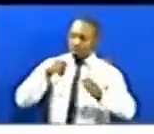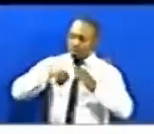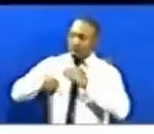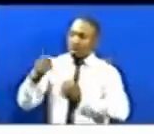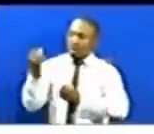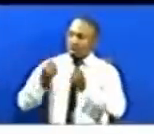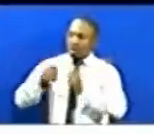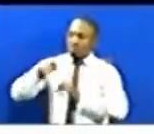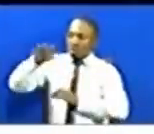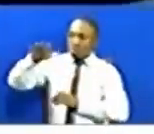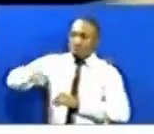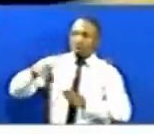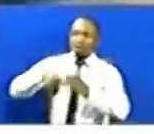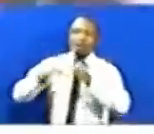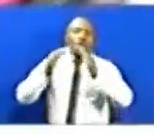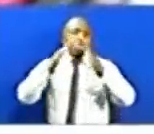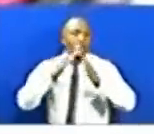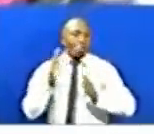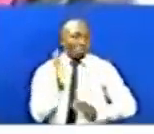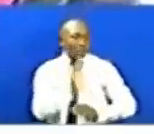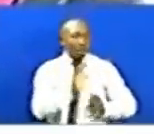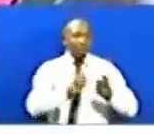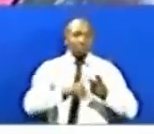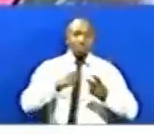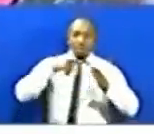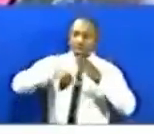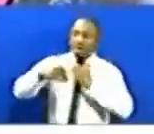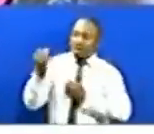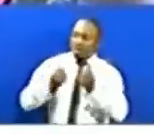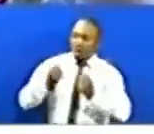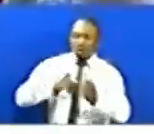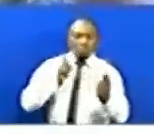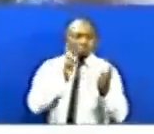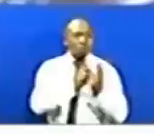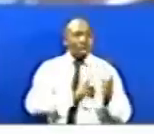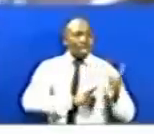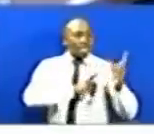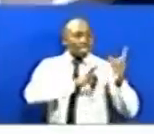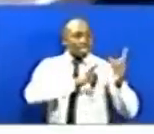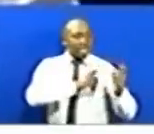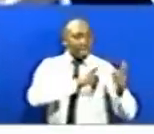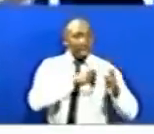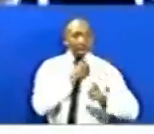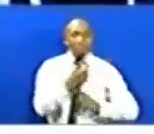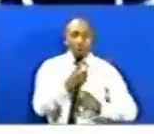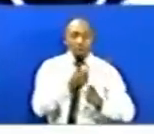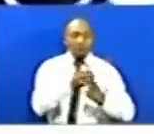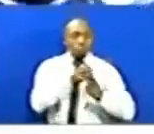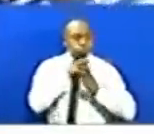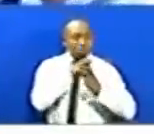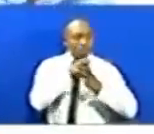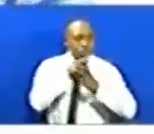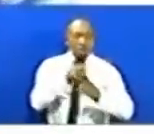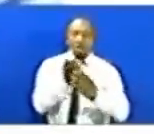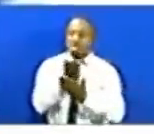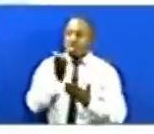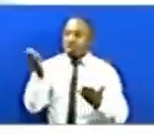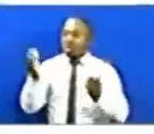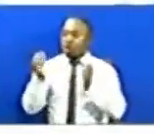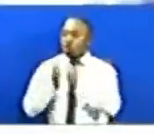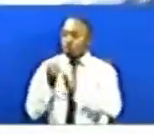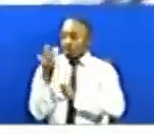hilo lililoegeshwa ndani ya uzio wa nyumba yake. Ameongeza kuwa ndani ya gari pia walikamata silaha moja aina ya shotgun na